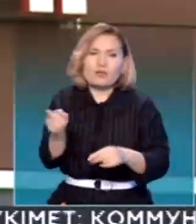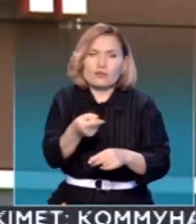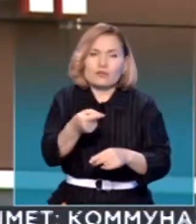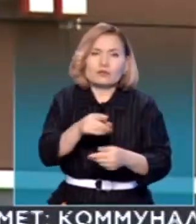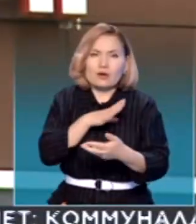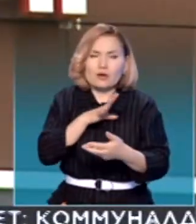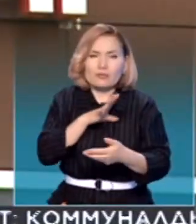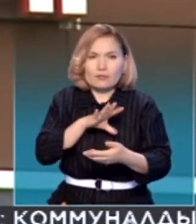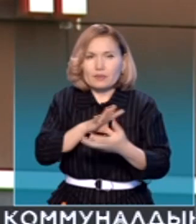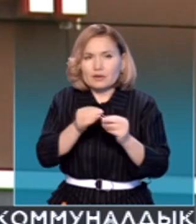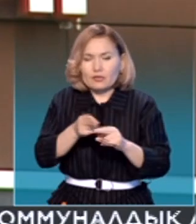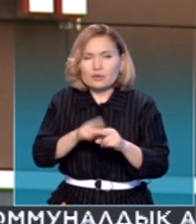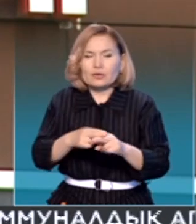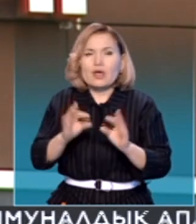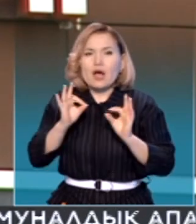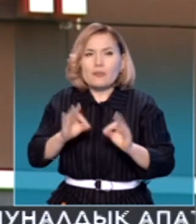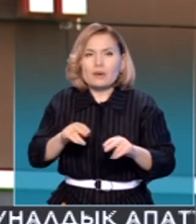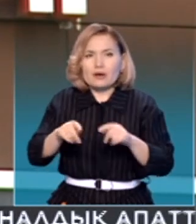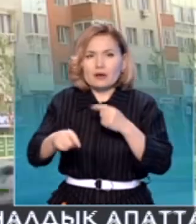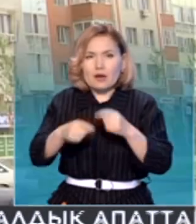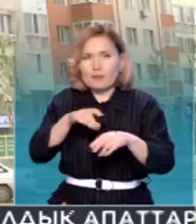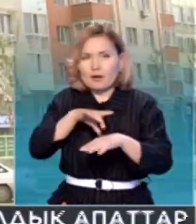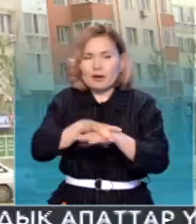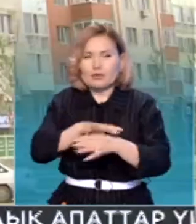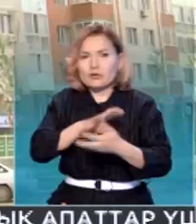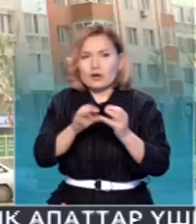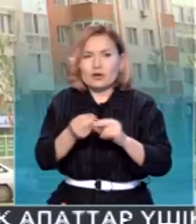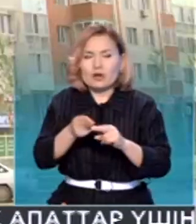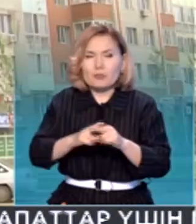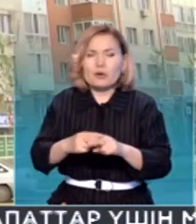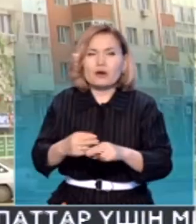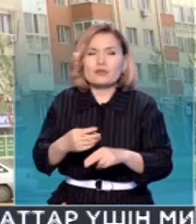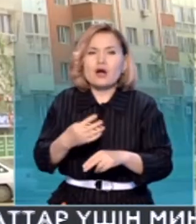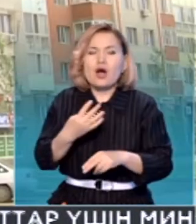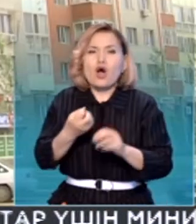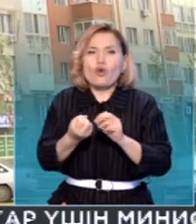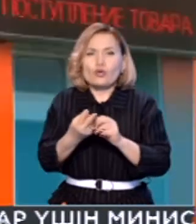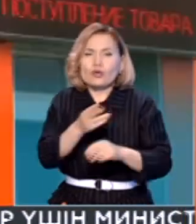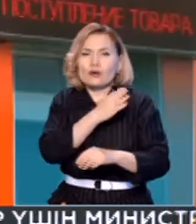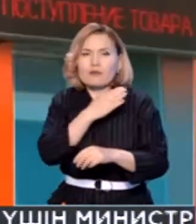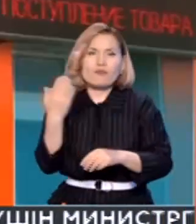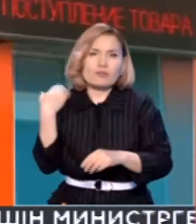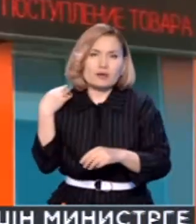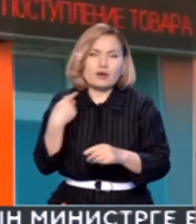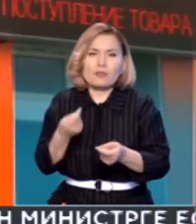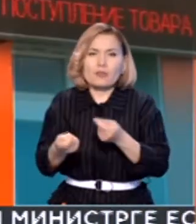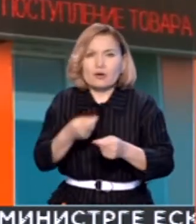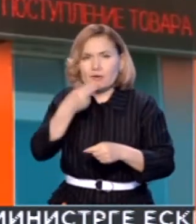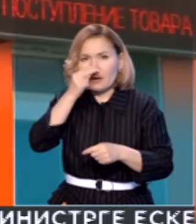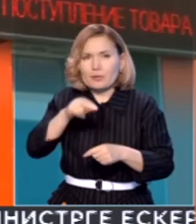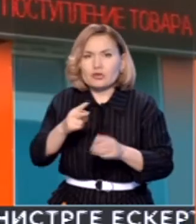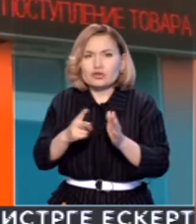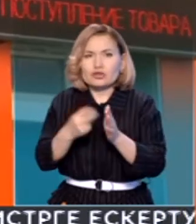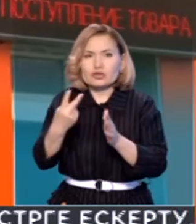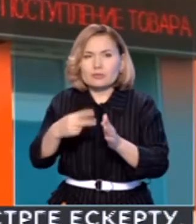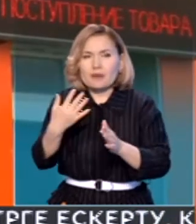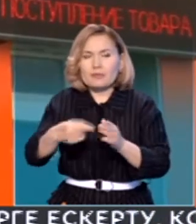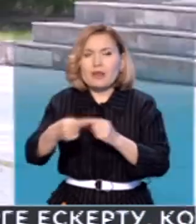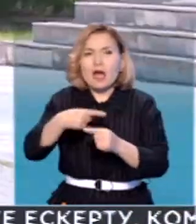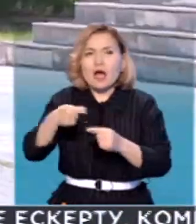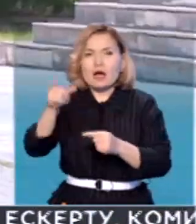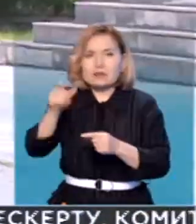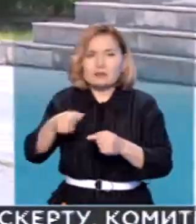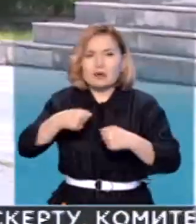салынбайды. Прокуратураның тексерісінен кейін 12 лауазымды тұлға тәртіптік жауапкершілікке тартылды. 725 кәсіпкердің құқығы қорғалып,